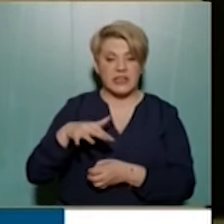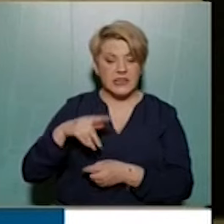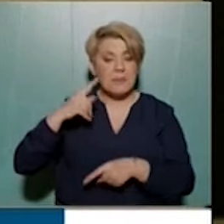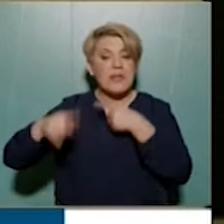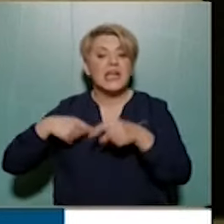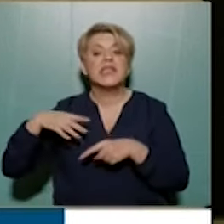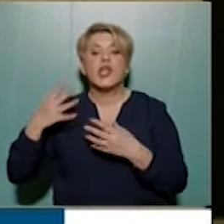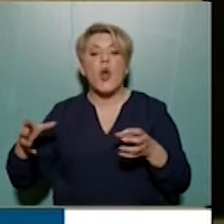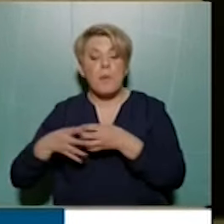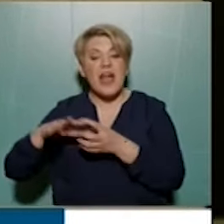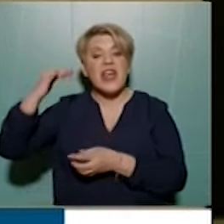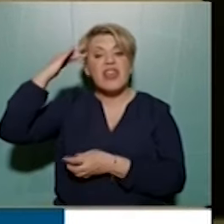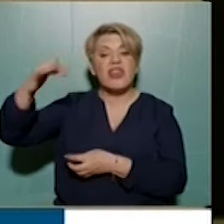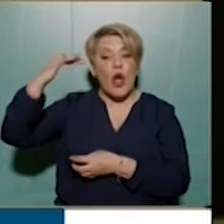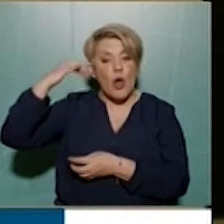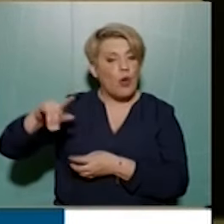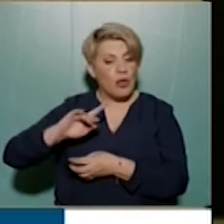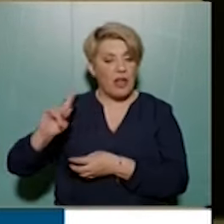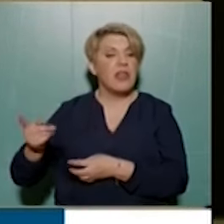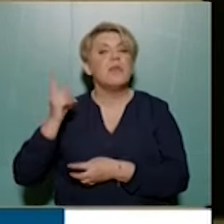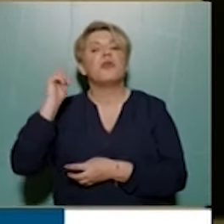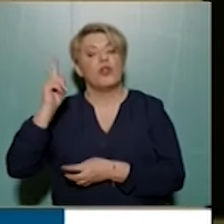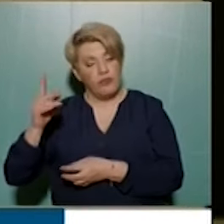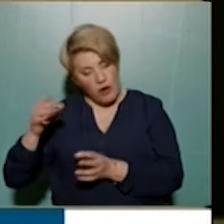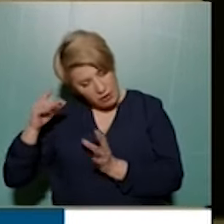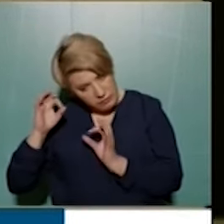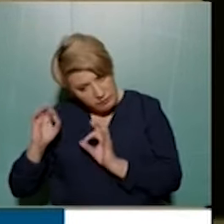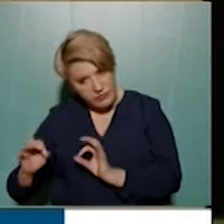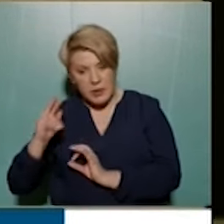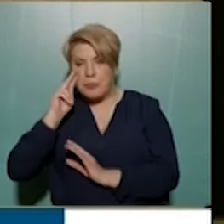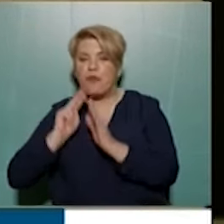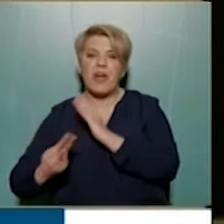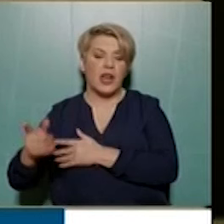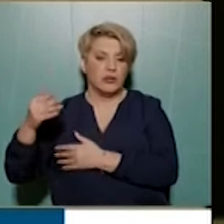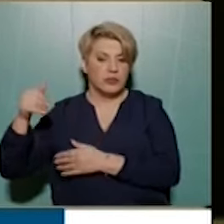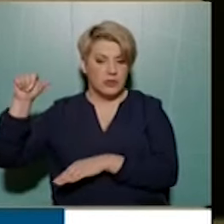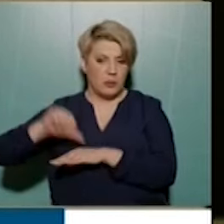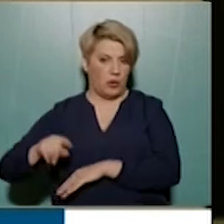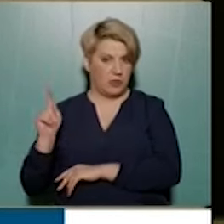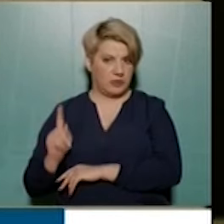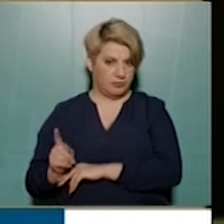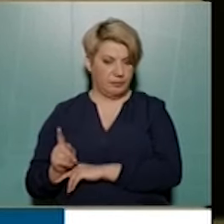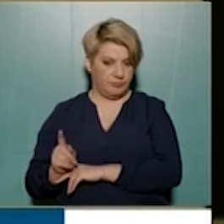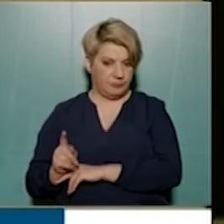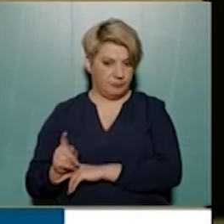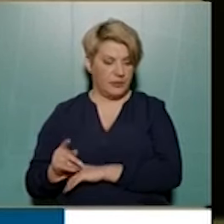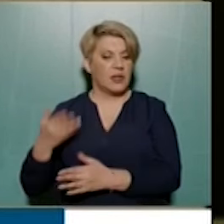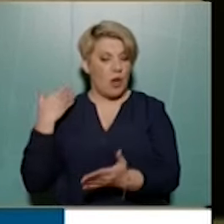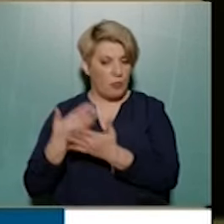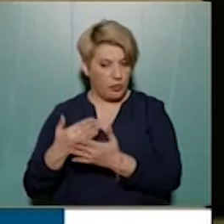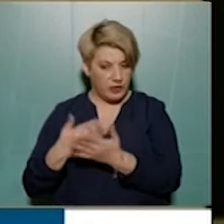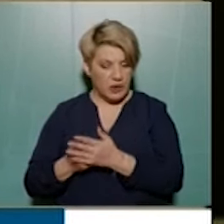τι ομάδες, τι ιδεολογίας, που δεν είναι πρώτη φορά, προφανώς, και στην πόλη μας. Και το έχουν